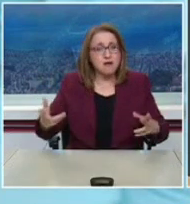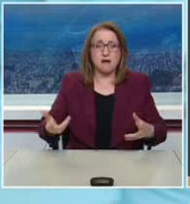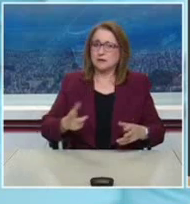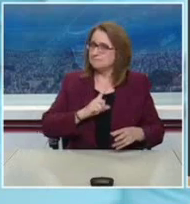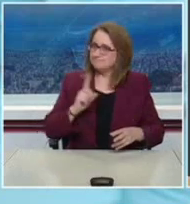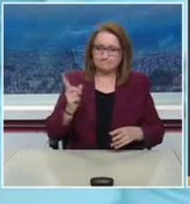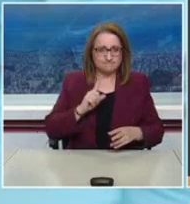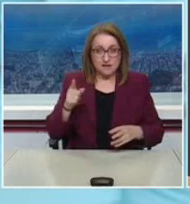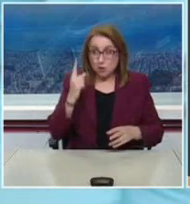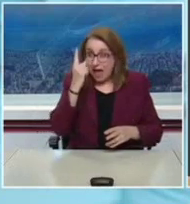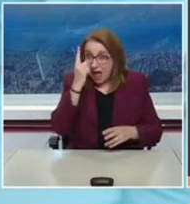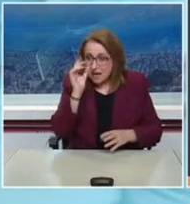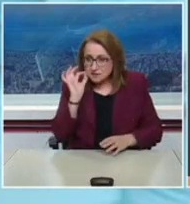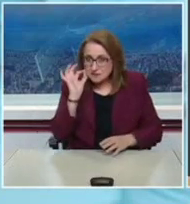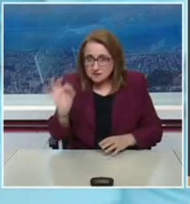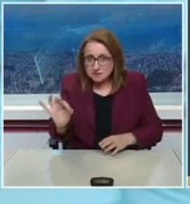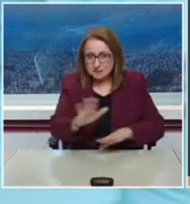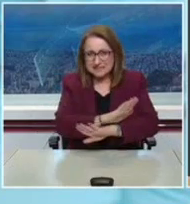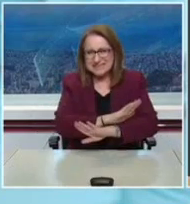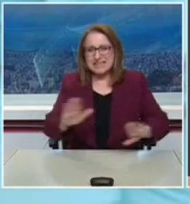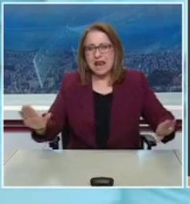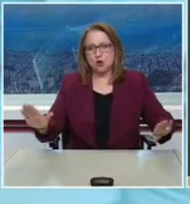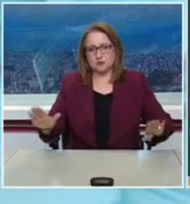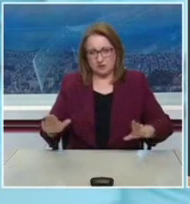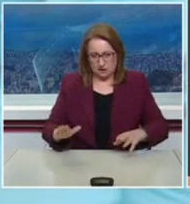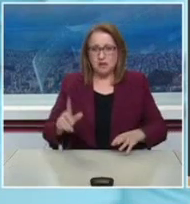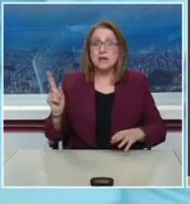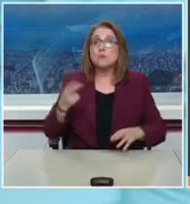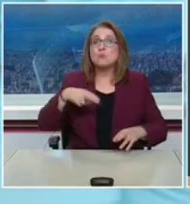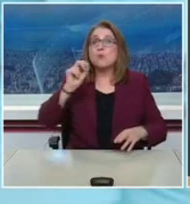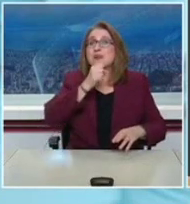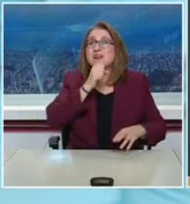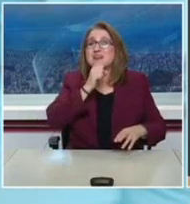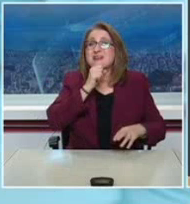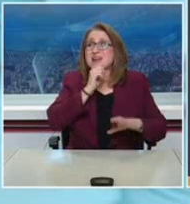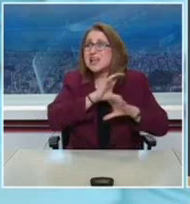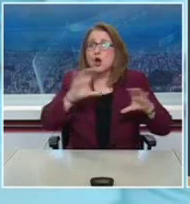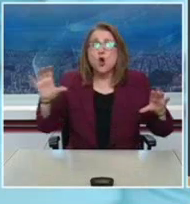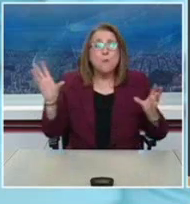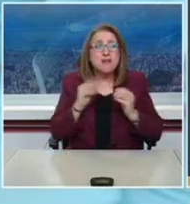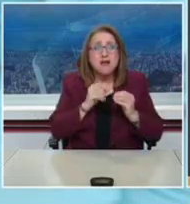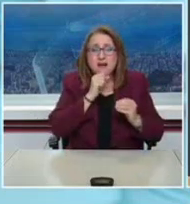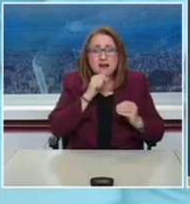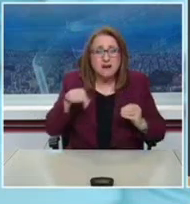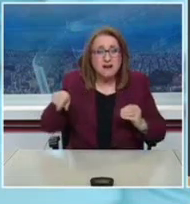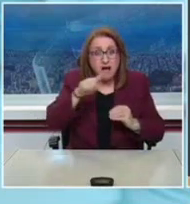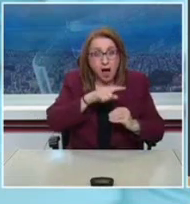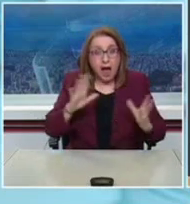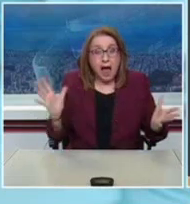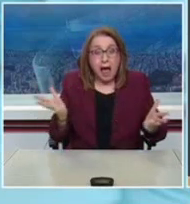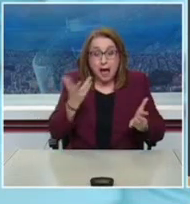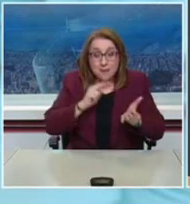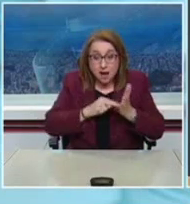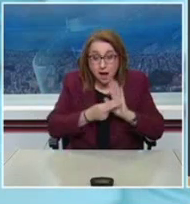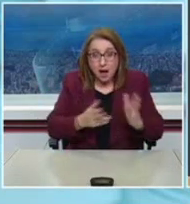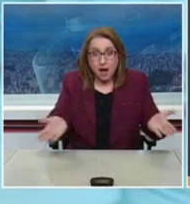Τα γυροκομεία, όταν δεν τηρούνται τα μέτρα υγιεινής και οι κανόνες προστασίας, 2 και 3 φορές πιο αυστηρά, θα γίνουν οι αδύναμοι κρίκοι στη μάχη